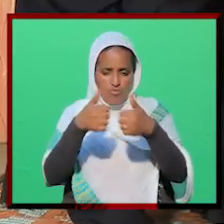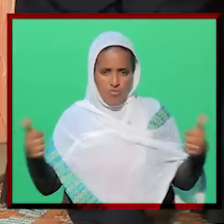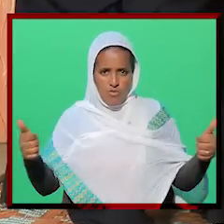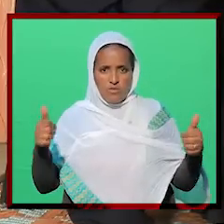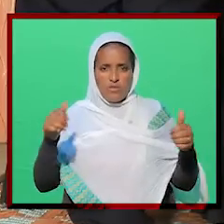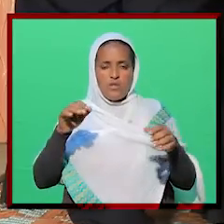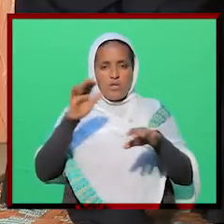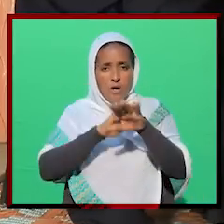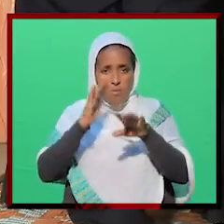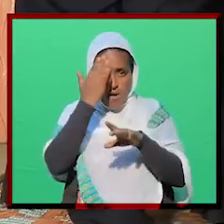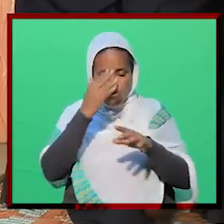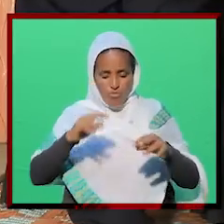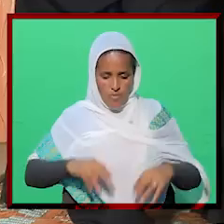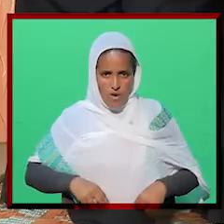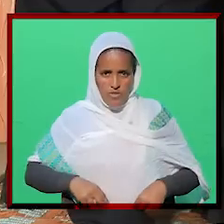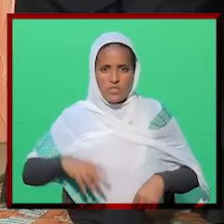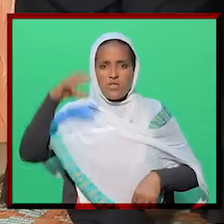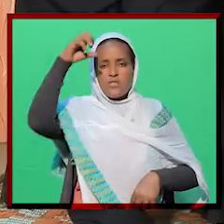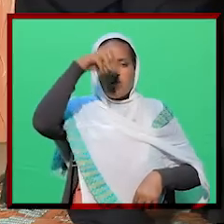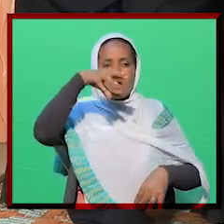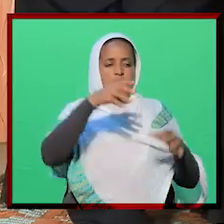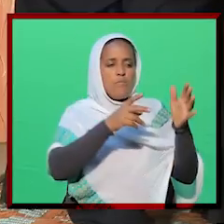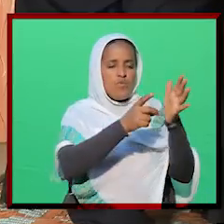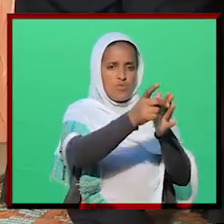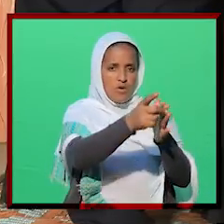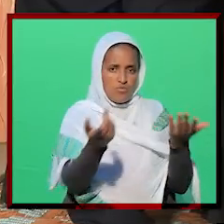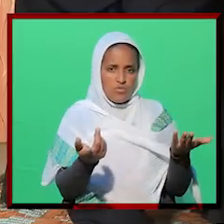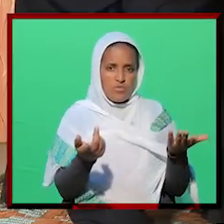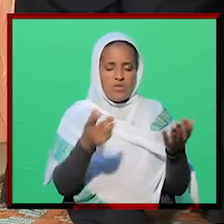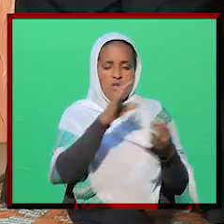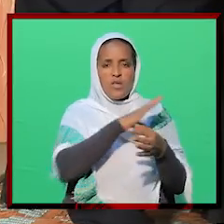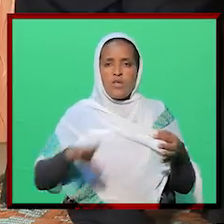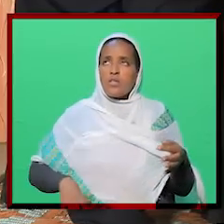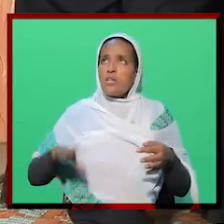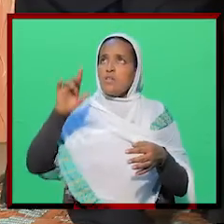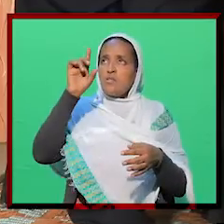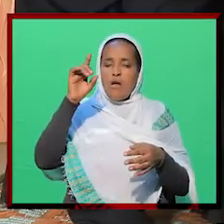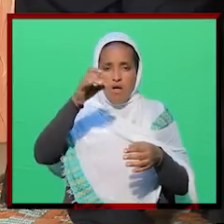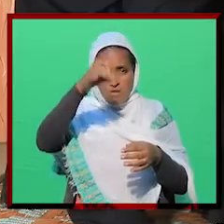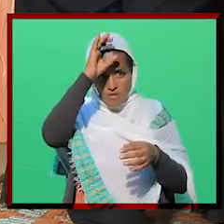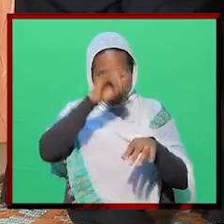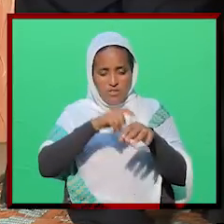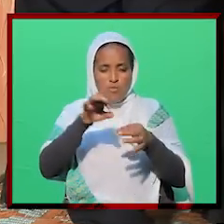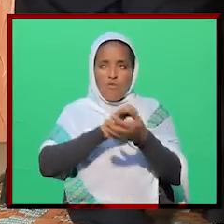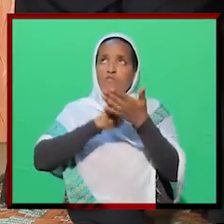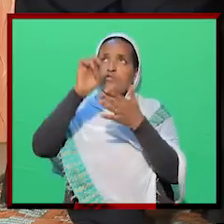ልዩነታቸው ሊሆን አይችልም እንጂ በቅባት የባህሪ ልጅ ሆነ ነው። ነገር ግን በመንፈስ ቅዱስ ቅባት የባህሪ ልጅ